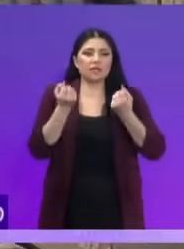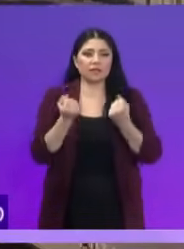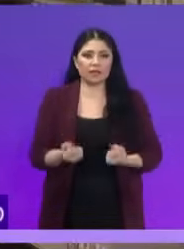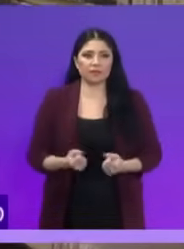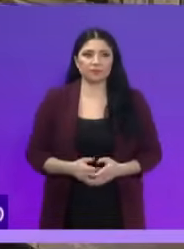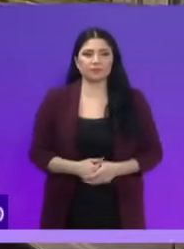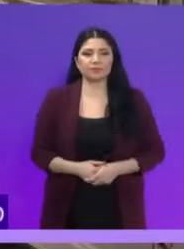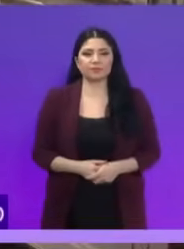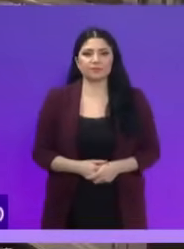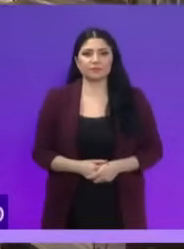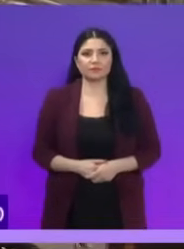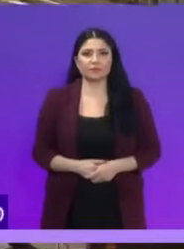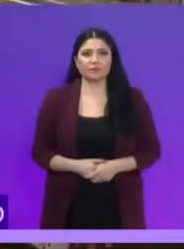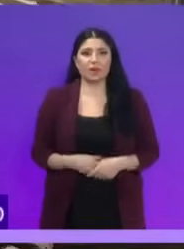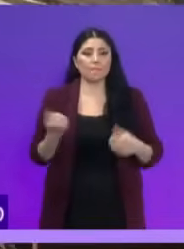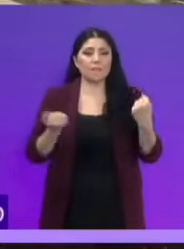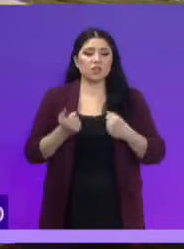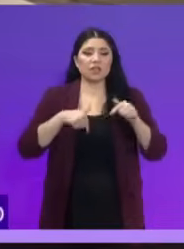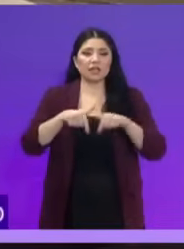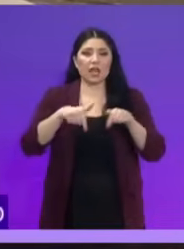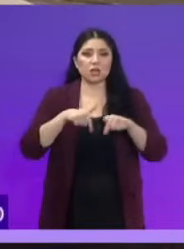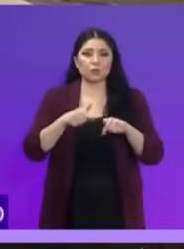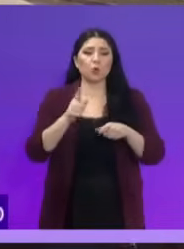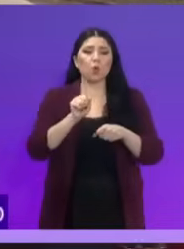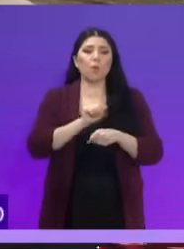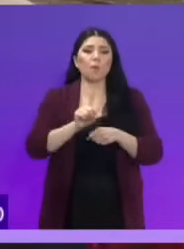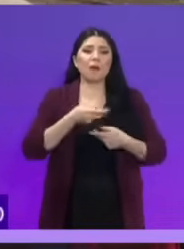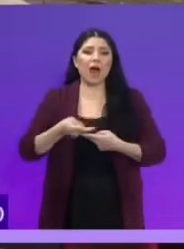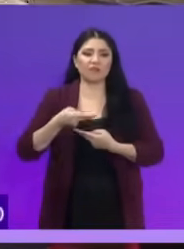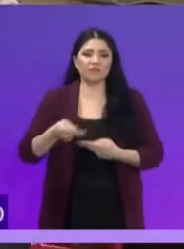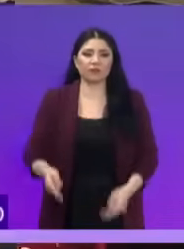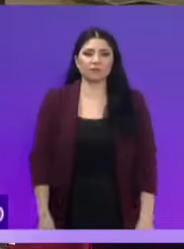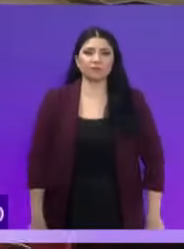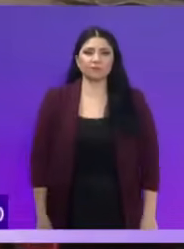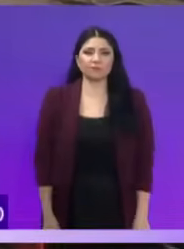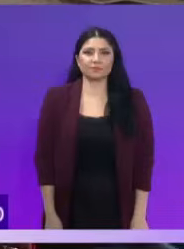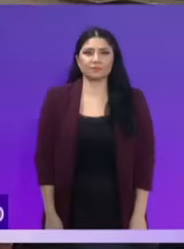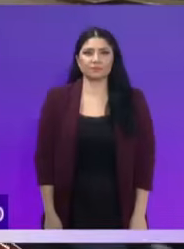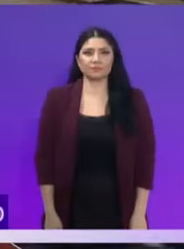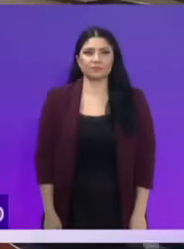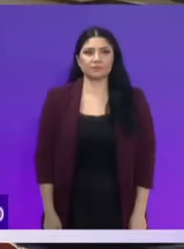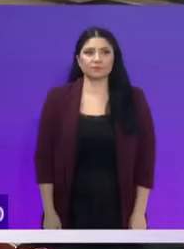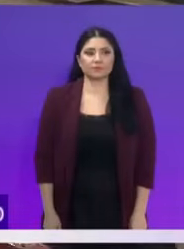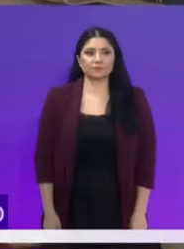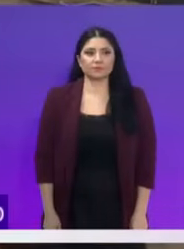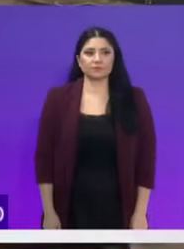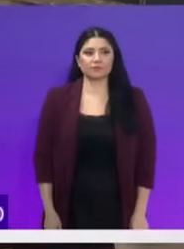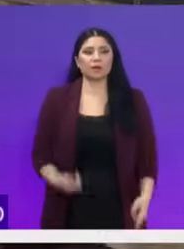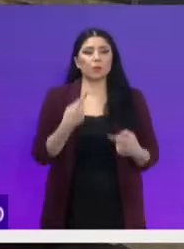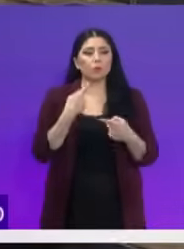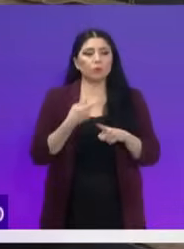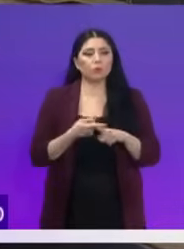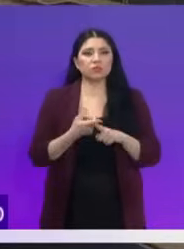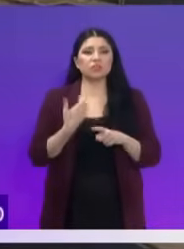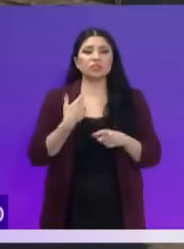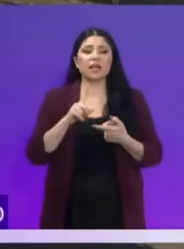ale vehiculelor de transport rutier de mărfuri, de erorile cântarelor din frontiere, dar și de tratamentul